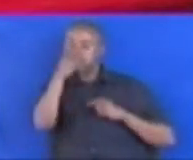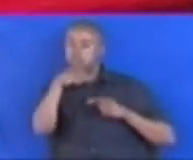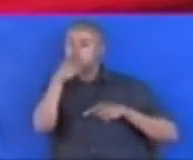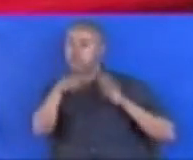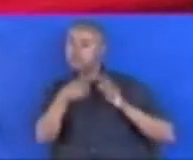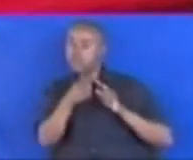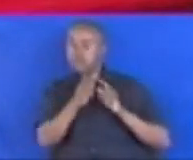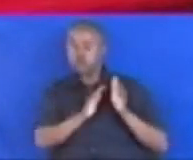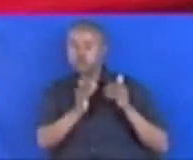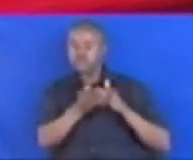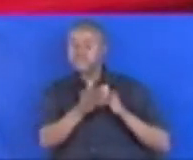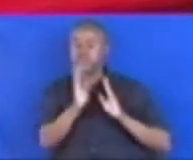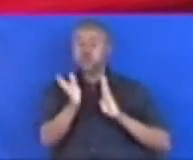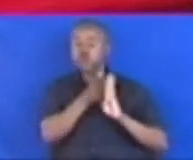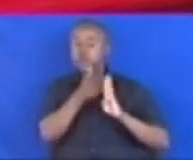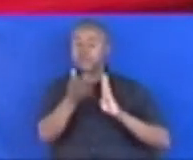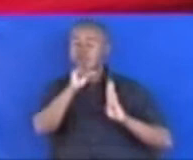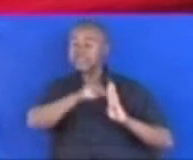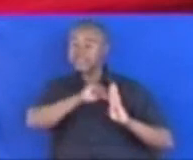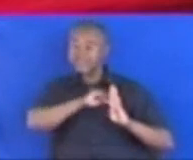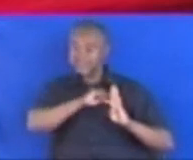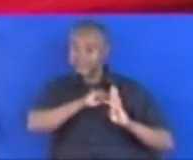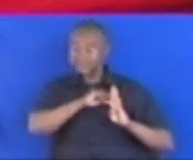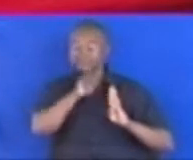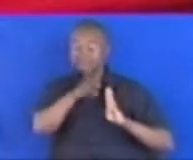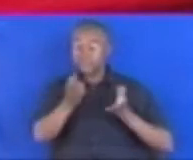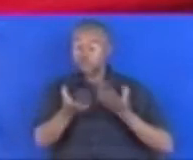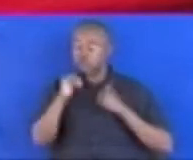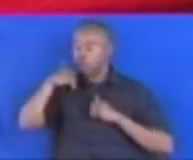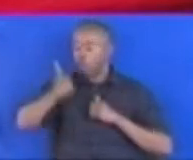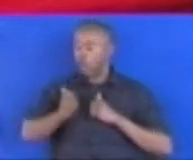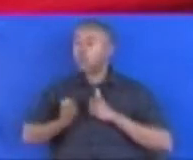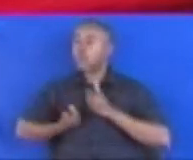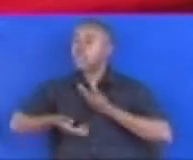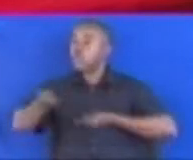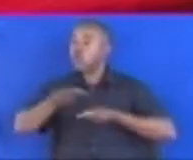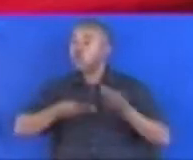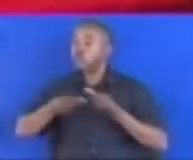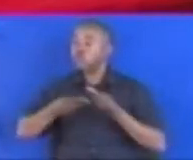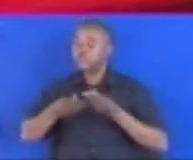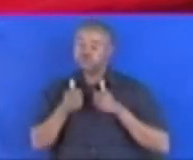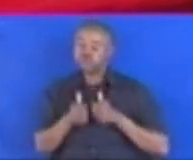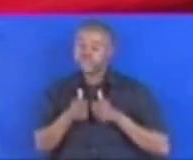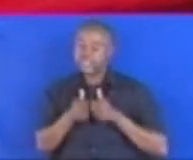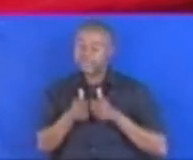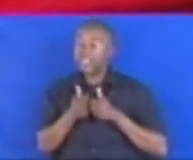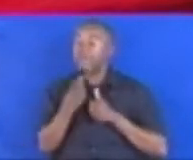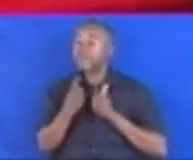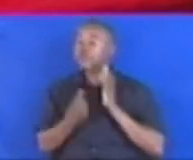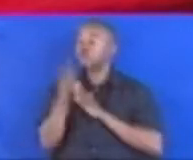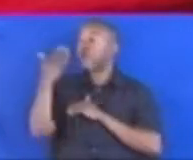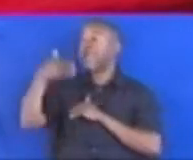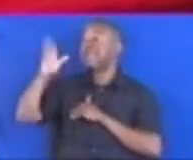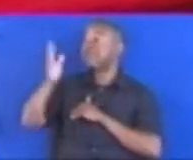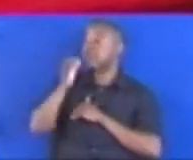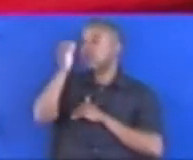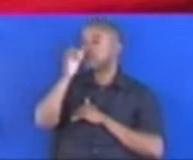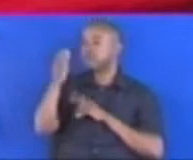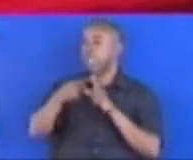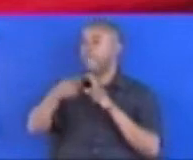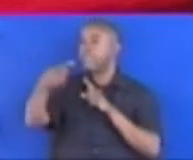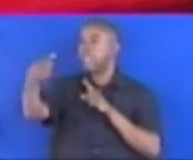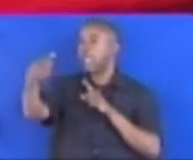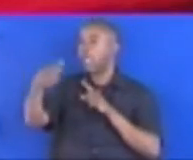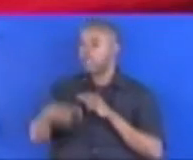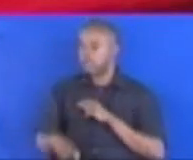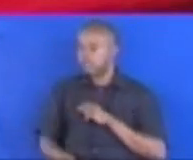wa kuzuia ukatili wa kijinsia na afua za kuwezesha wanawake kiuchumi unategemea fedha za nje ya 100%. Katika mwaka